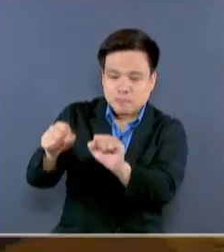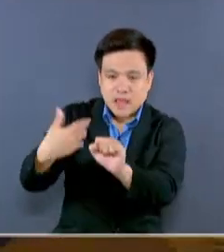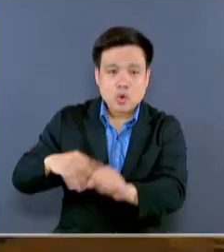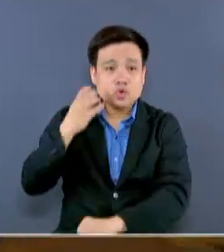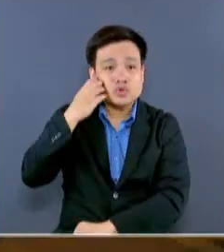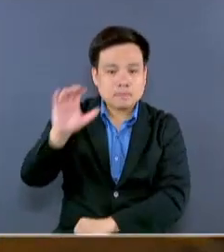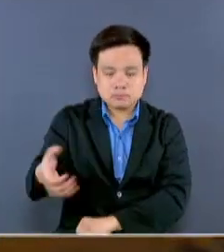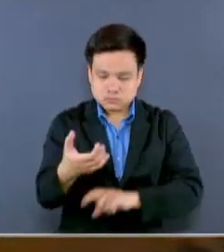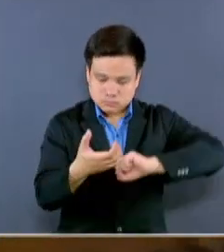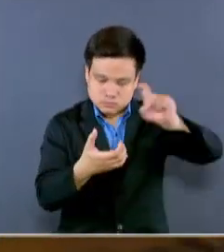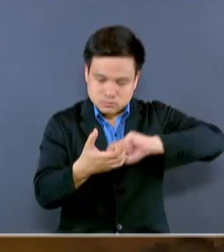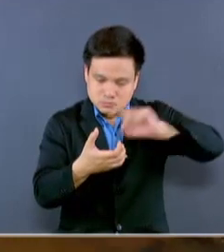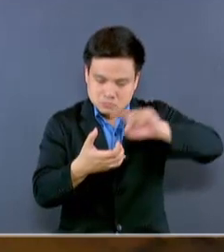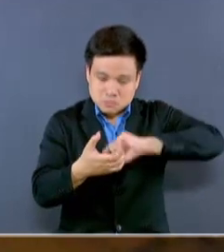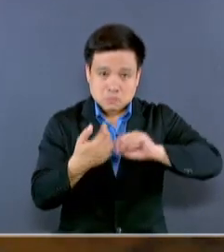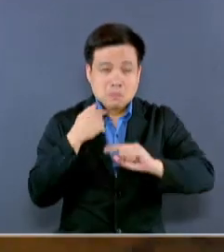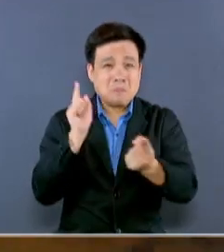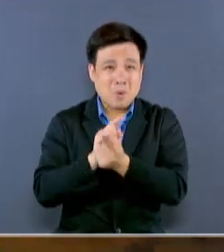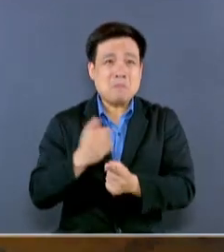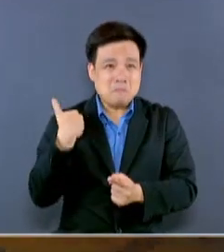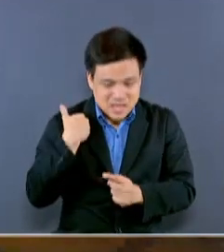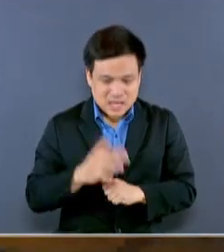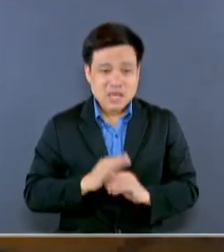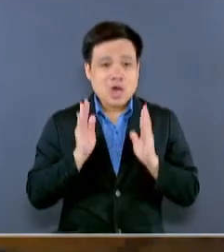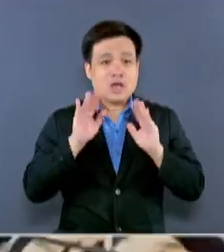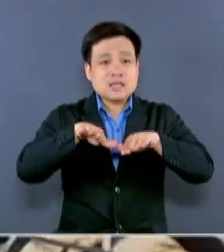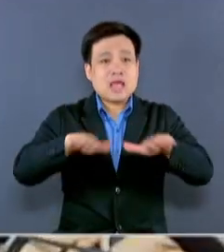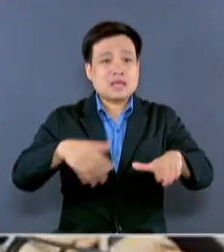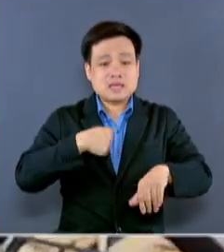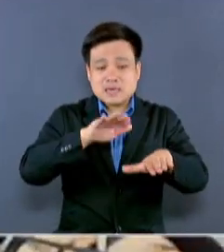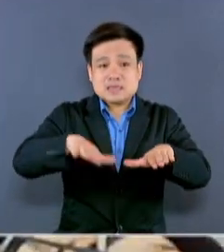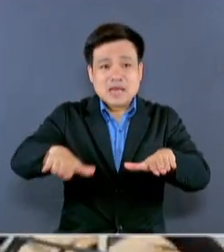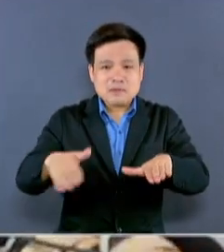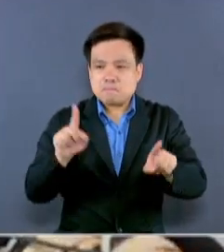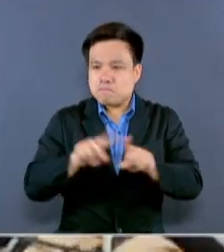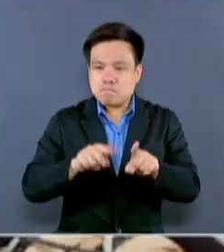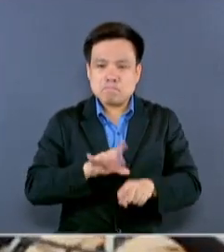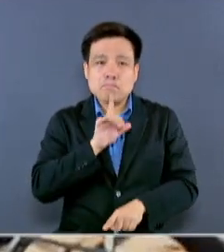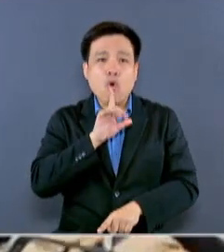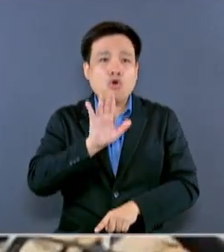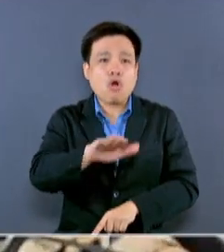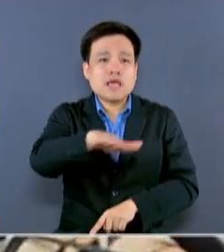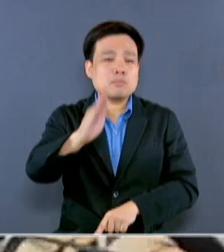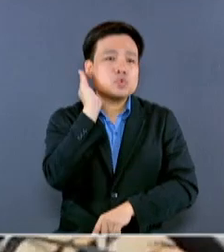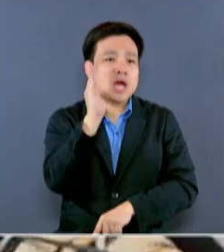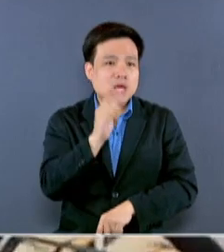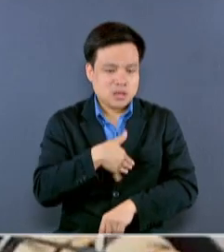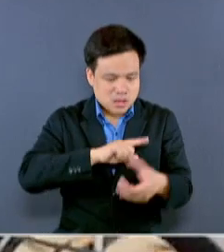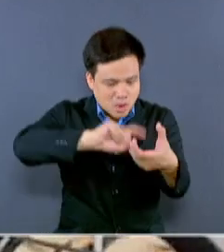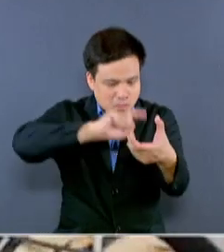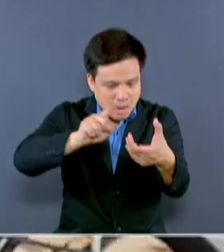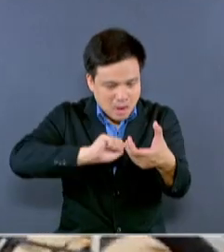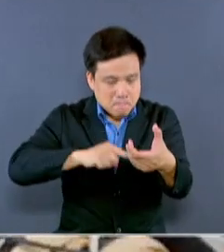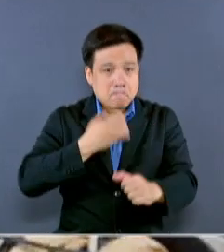ถือเจอคลิปอนาจารย์เด็กมากกว่า20รายในพื้นที่ปทุมธานีและนนทบุรีโดยถ่ายรูปถ่ายคลิปไว้